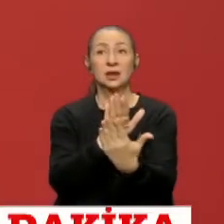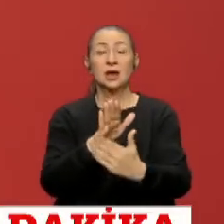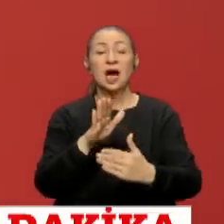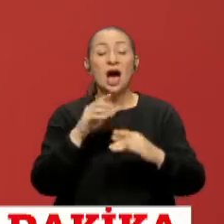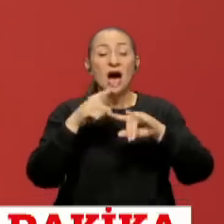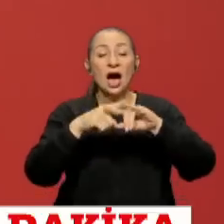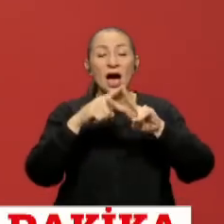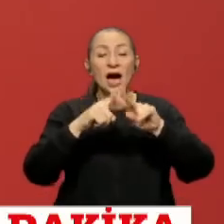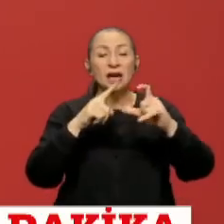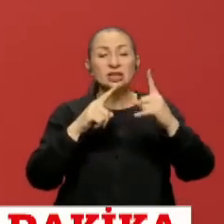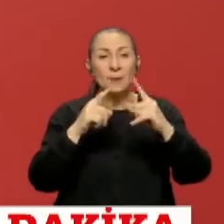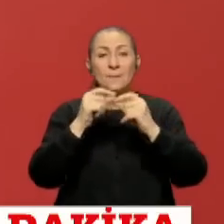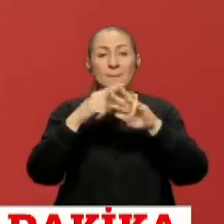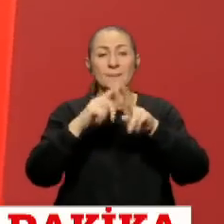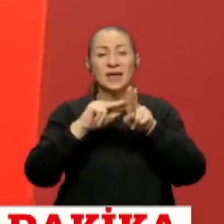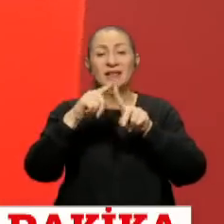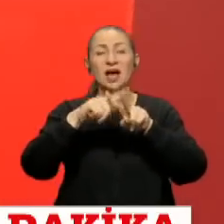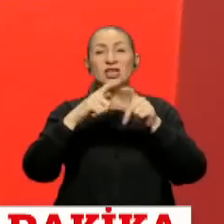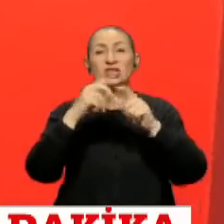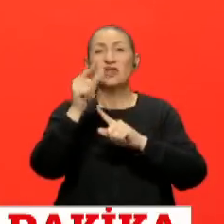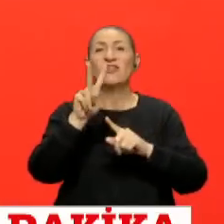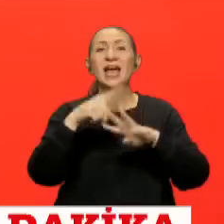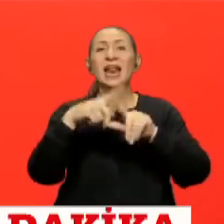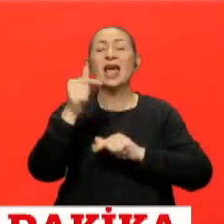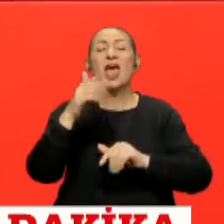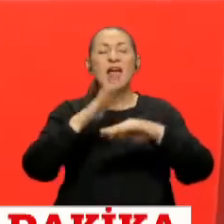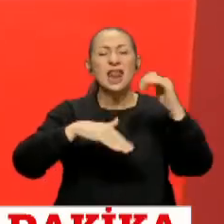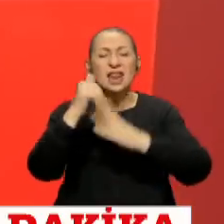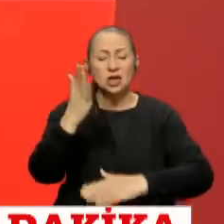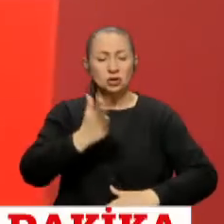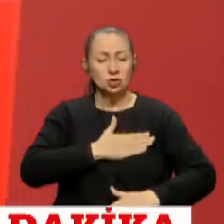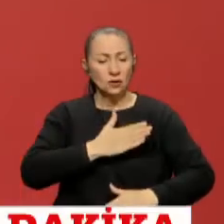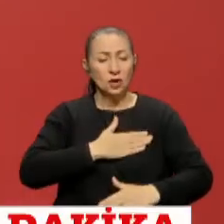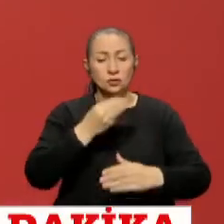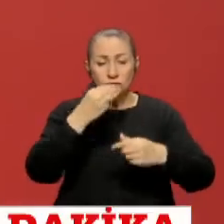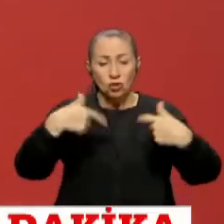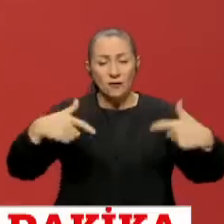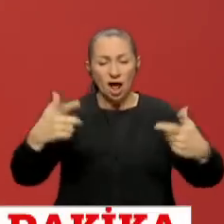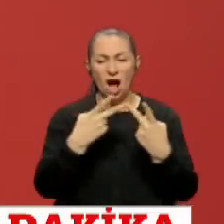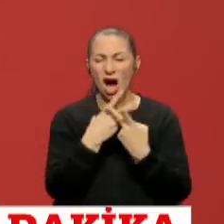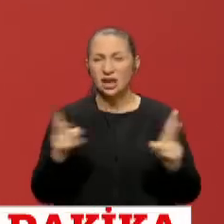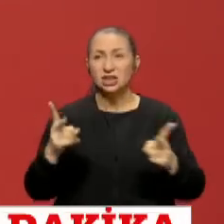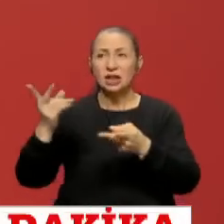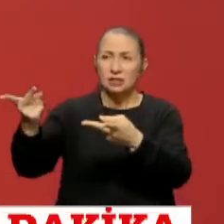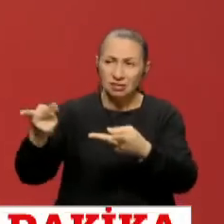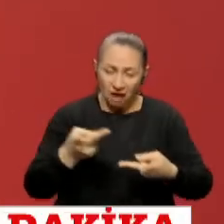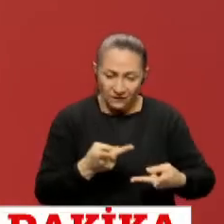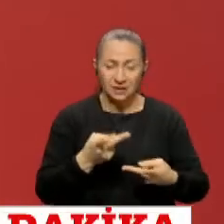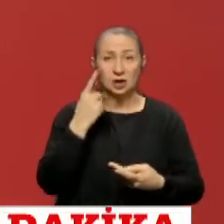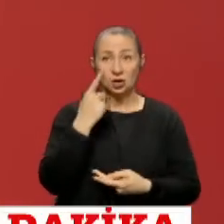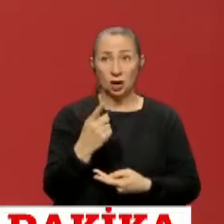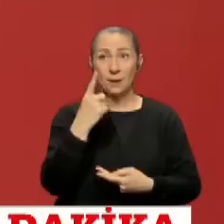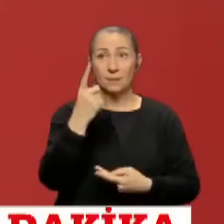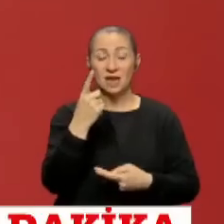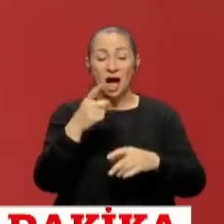Hacı Bektaş-ı Veli'nin elini, gönlünü sofrana açık tut davetine uyarak